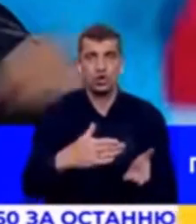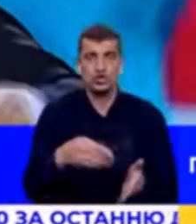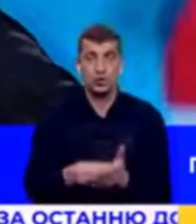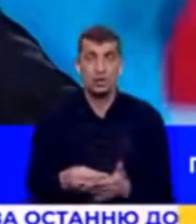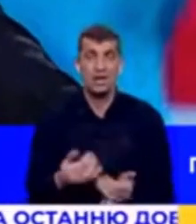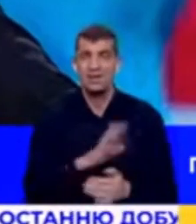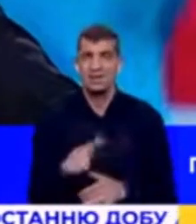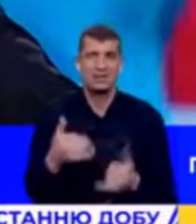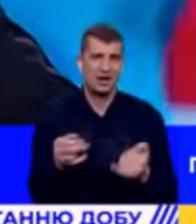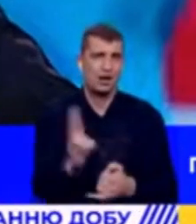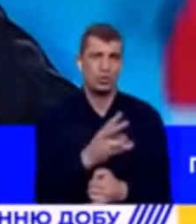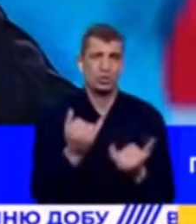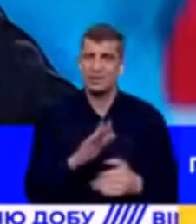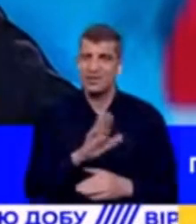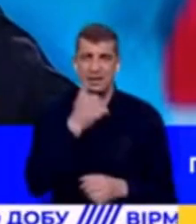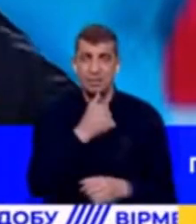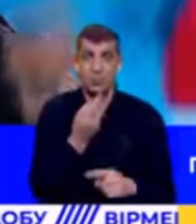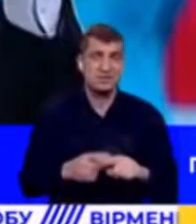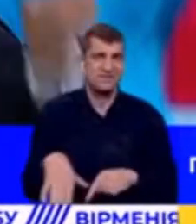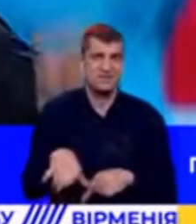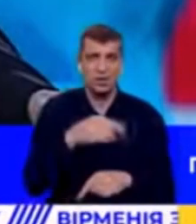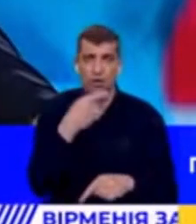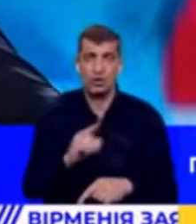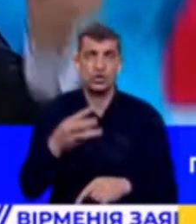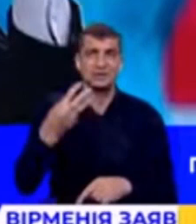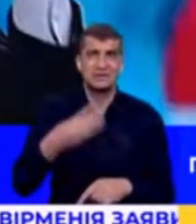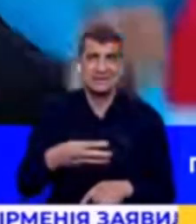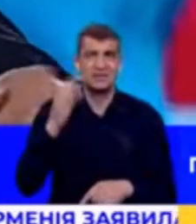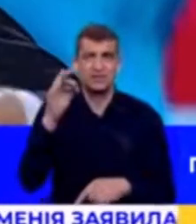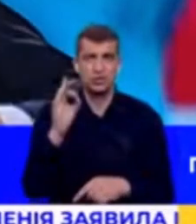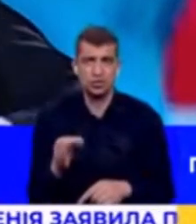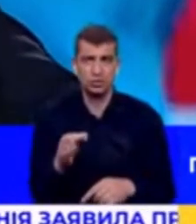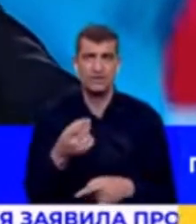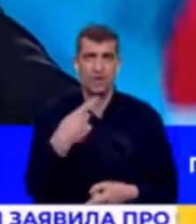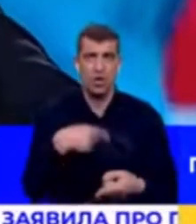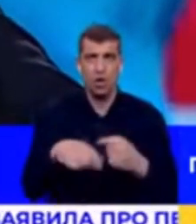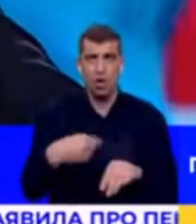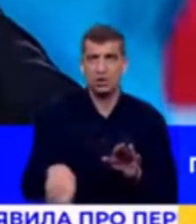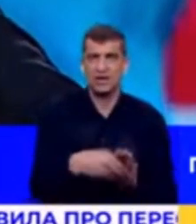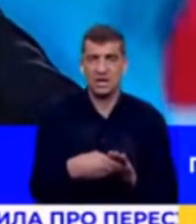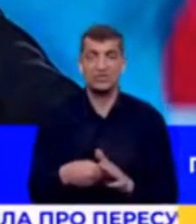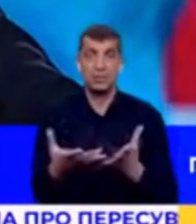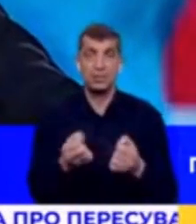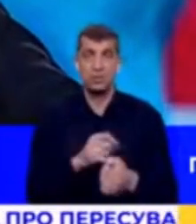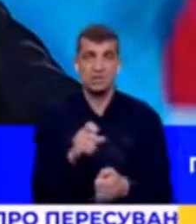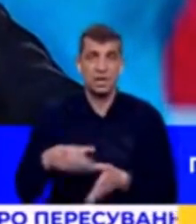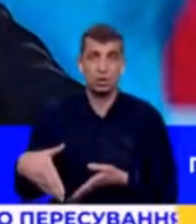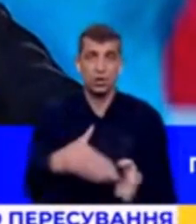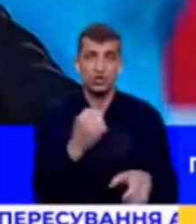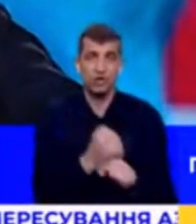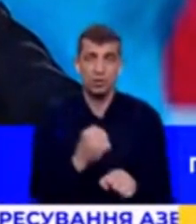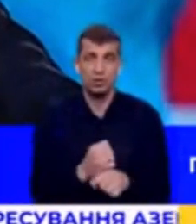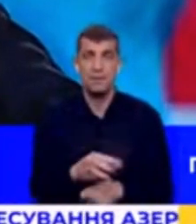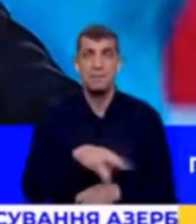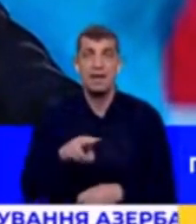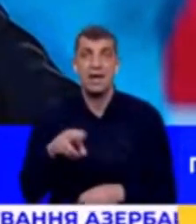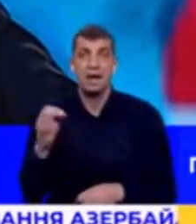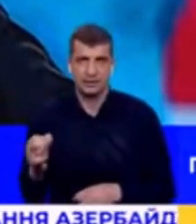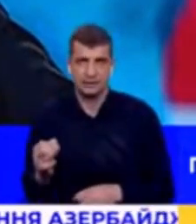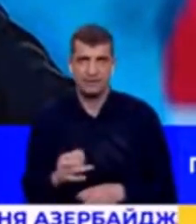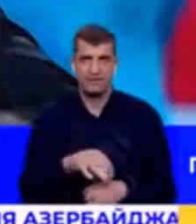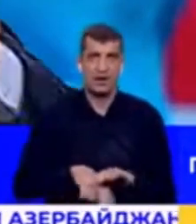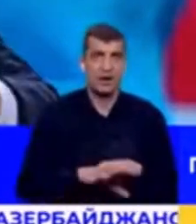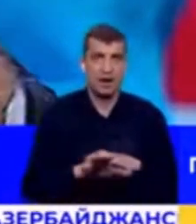кого сьогодні не таємниця, про це всі говорять, що 30% откатів беруть за дорожні роботи. Мільярди,